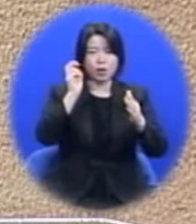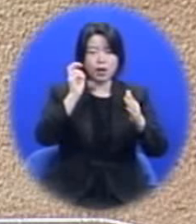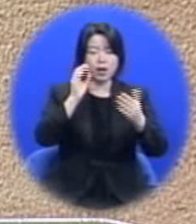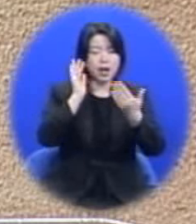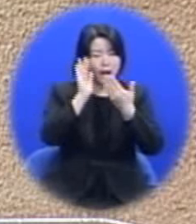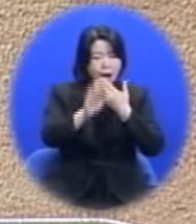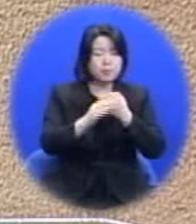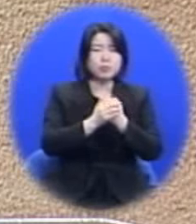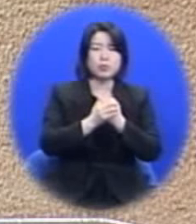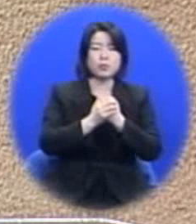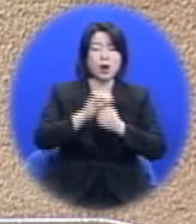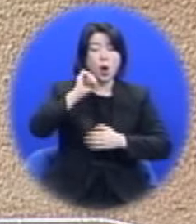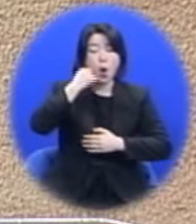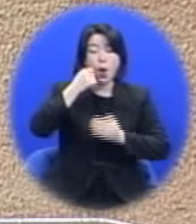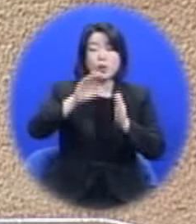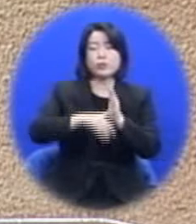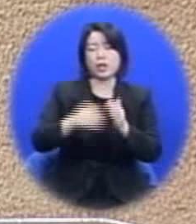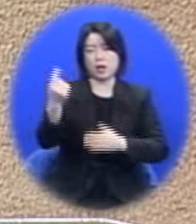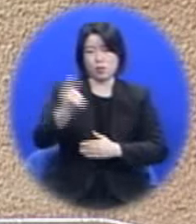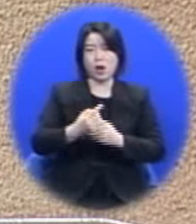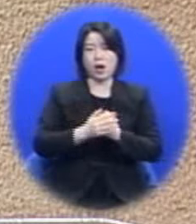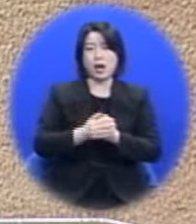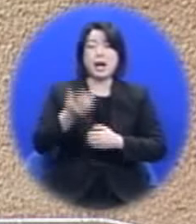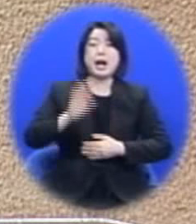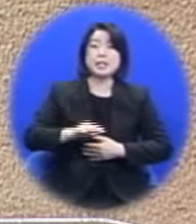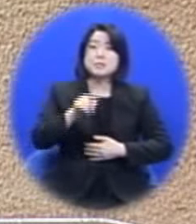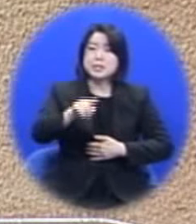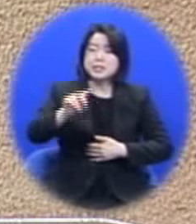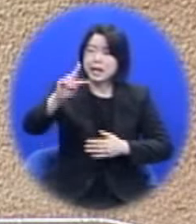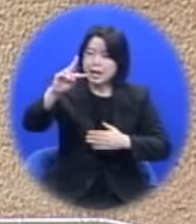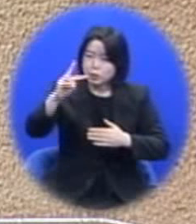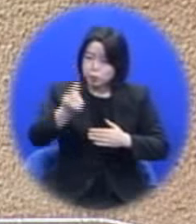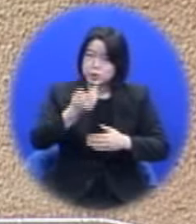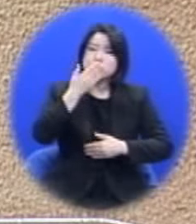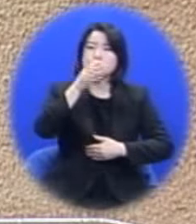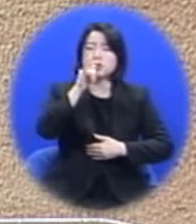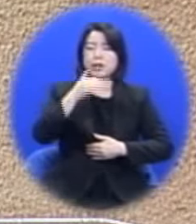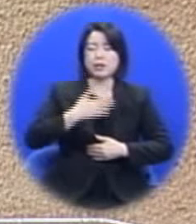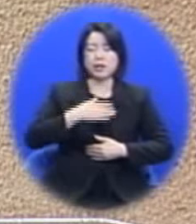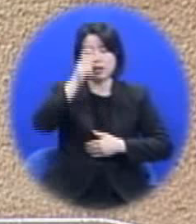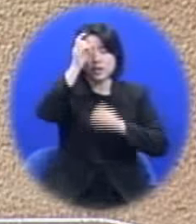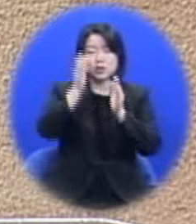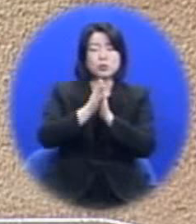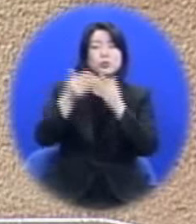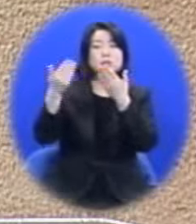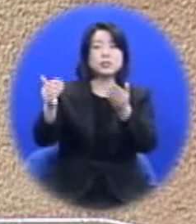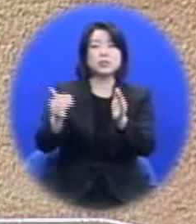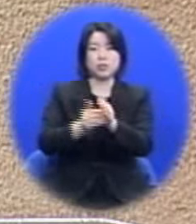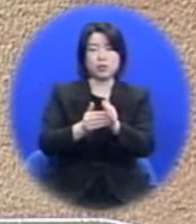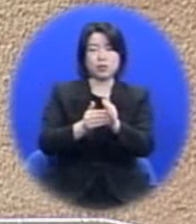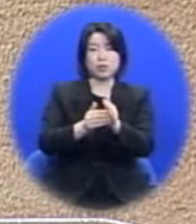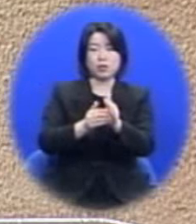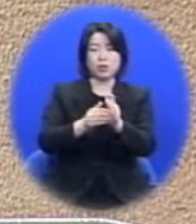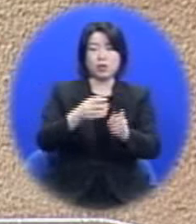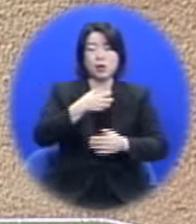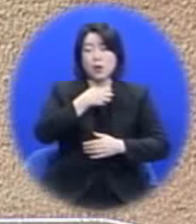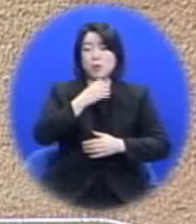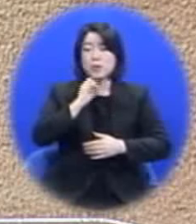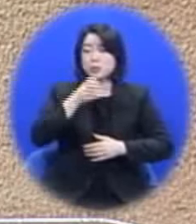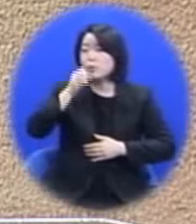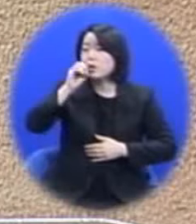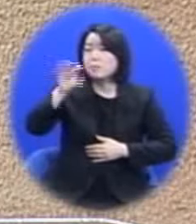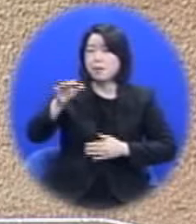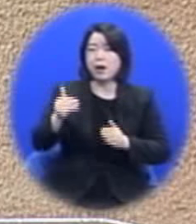정말 어려운 때가 와. 그러나 네가 돌이키도록 내가 기도를 했어. 뭐 이렇게 말씀하셨어요.이 정도면은